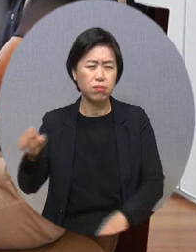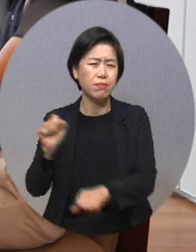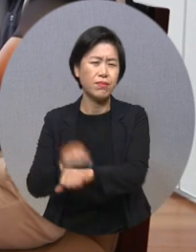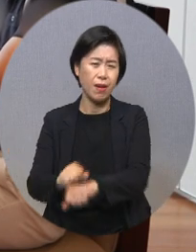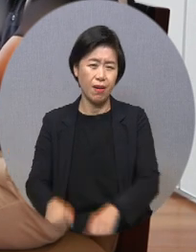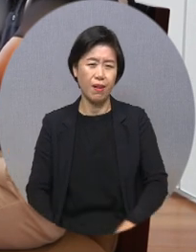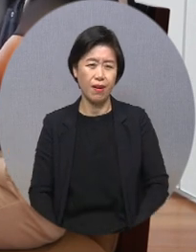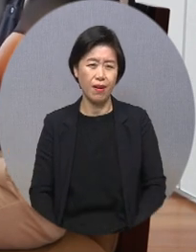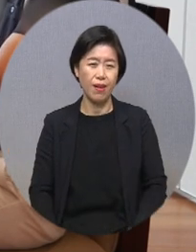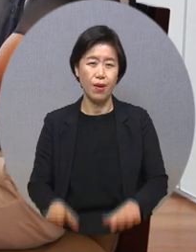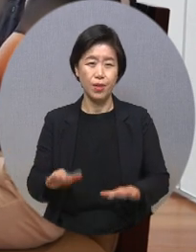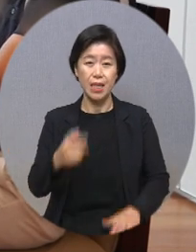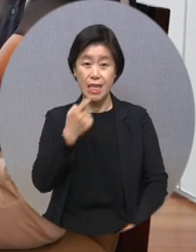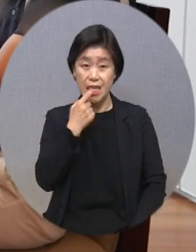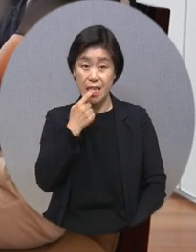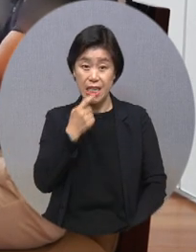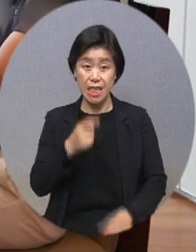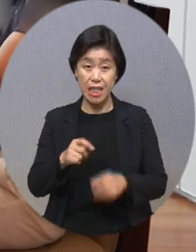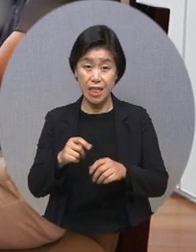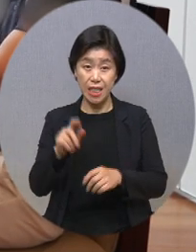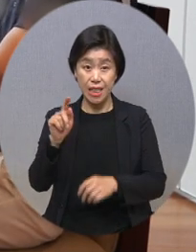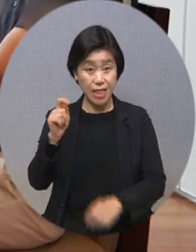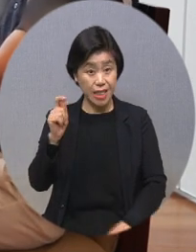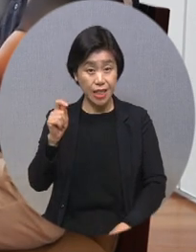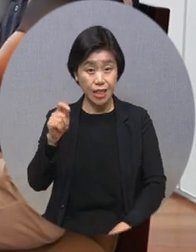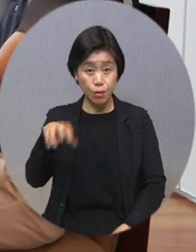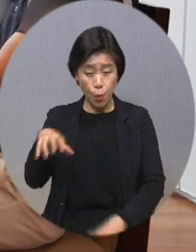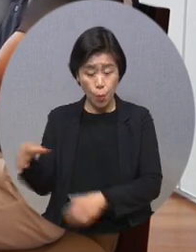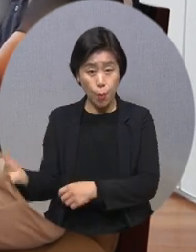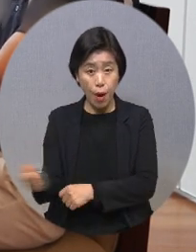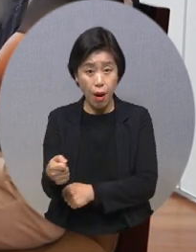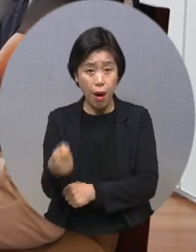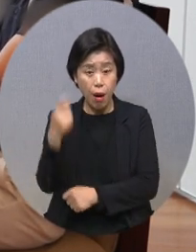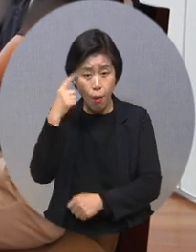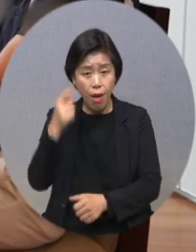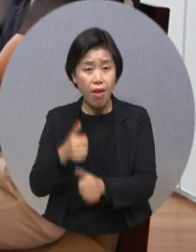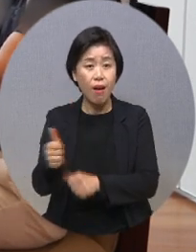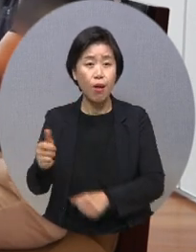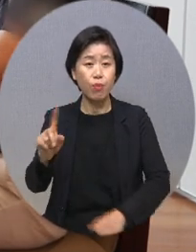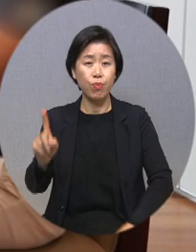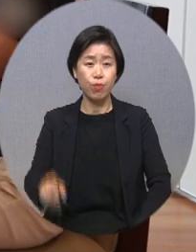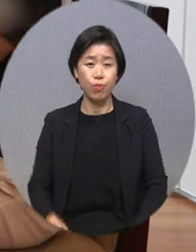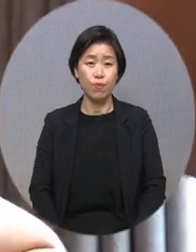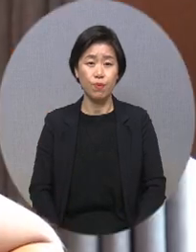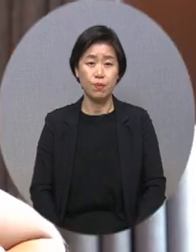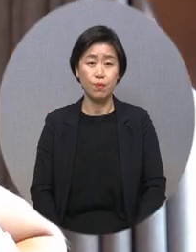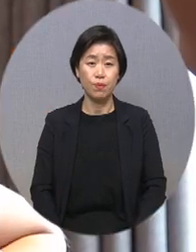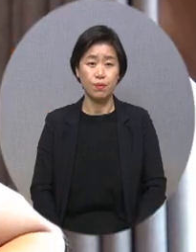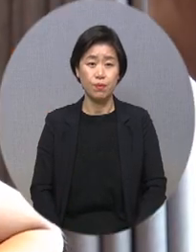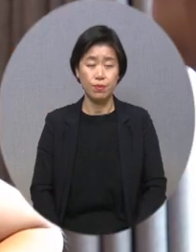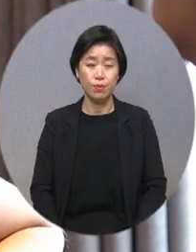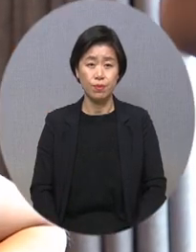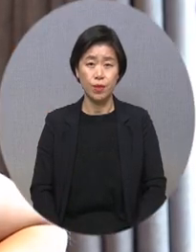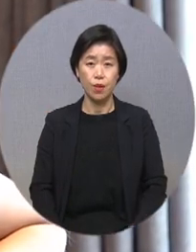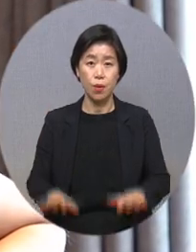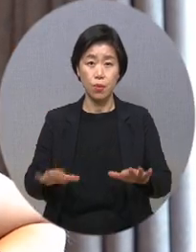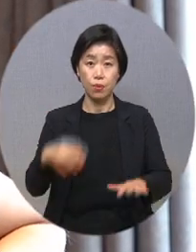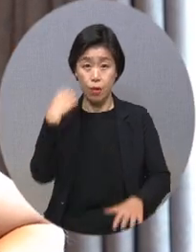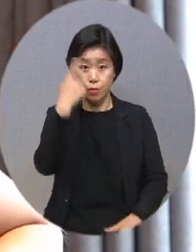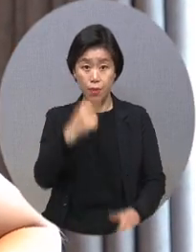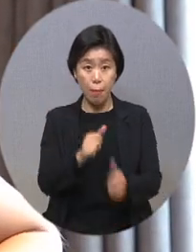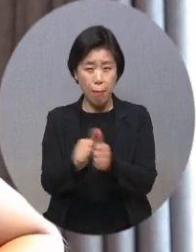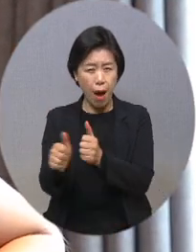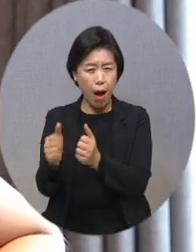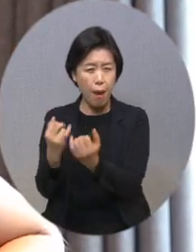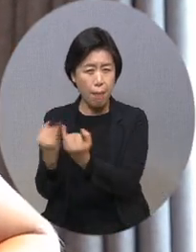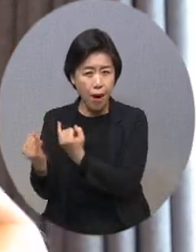이겨? 죽었어. 아, 왜 이겨? 죽었어. 제대로 보네, 제대로. 왜 이겨? 봐봐, 죽었어. 비주얼 특집이라더니 연하 밟으려고